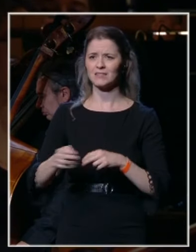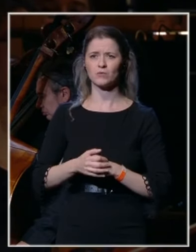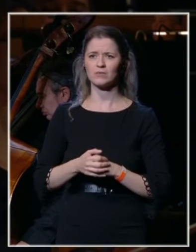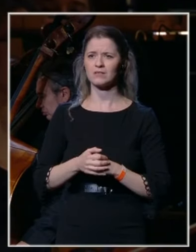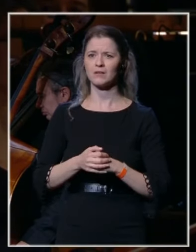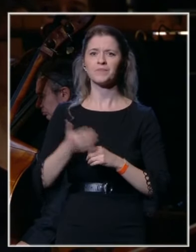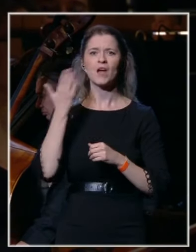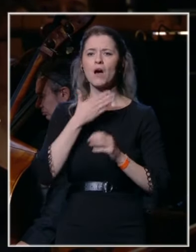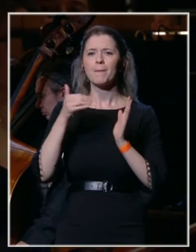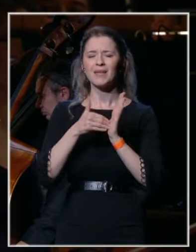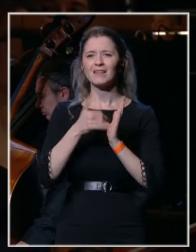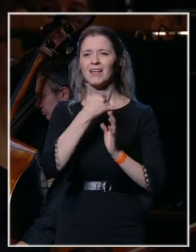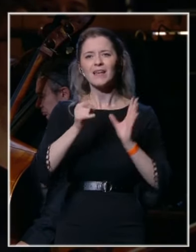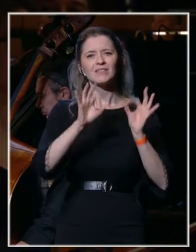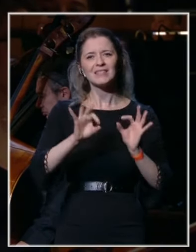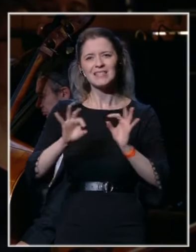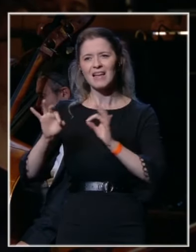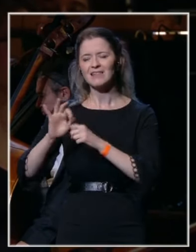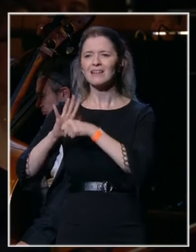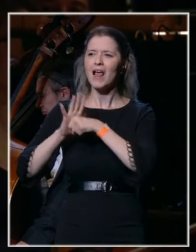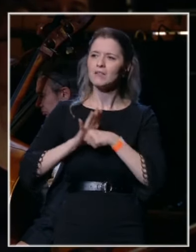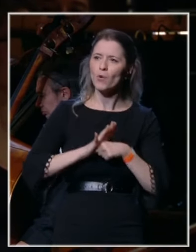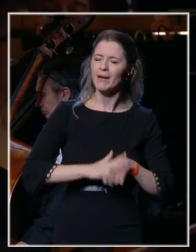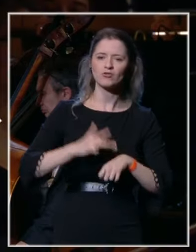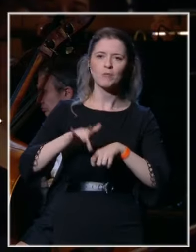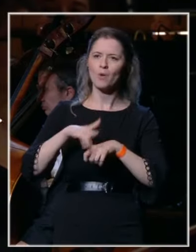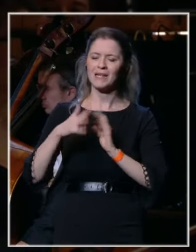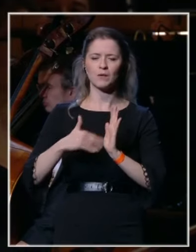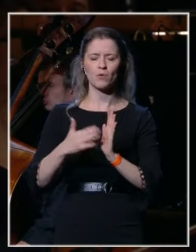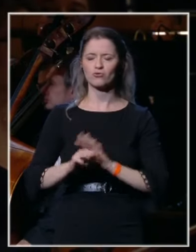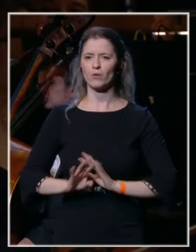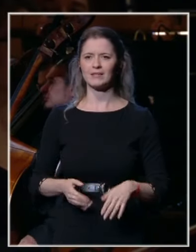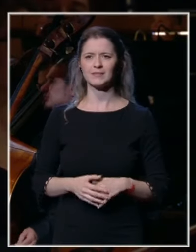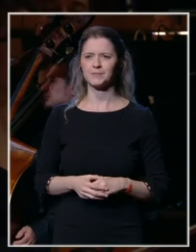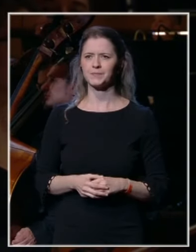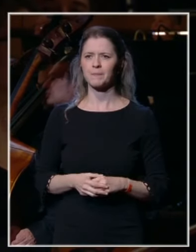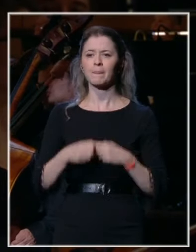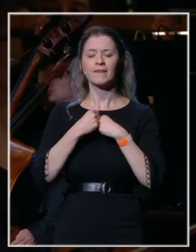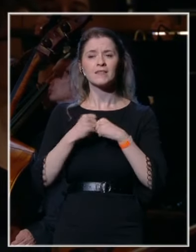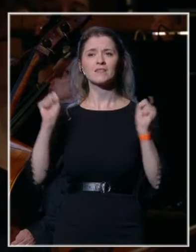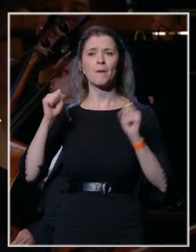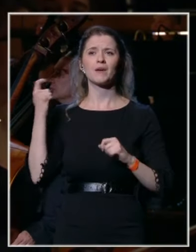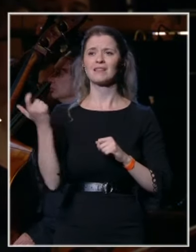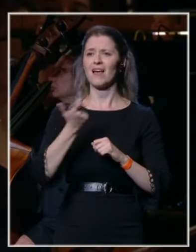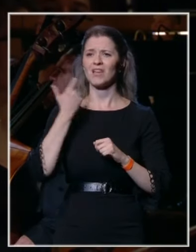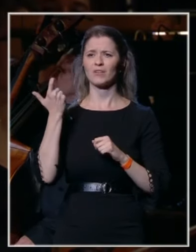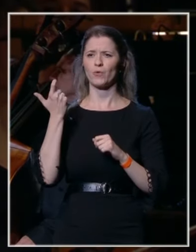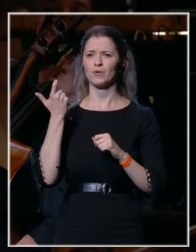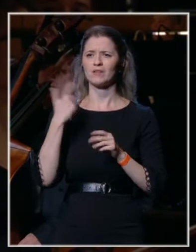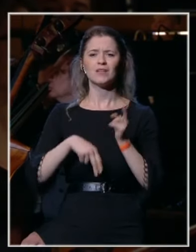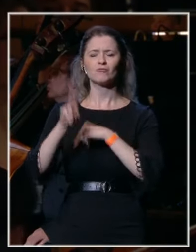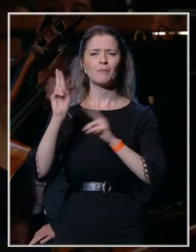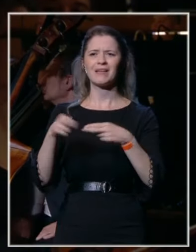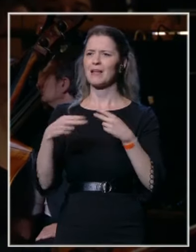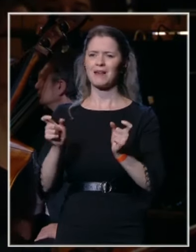azt még évtizedek elnyomása is próbálta bemocskolni. A szabad levegőt ugyanis többé nem lehetett